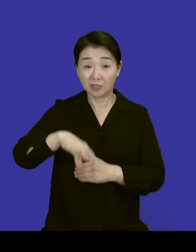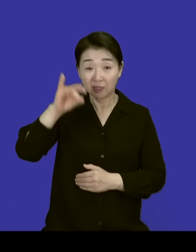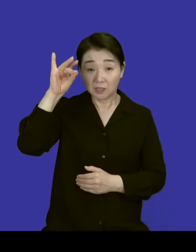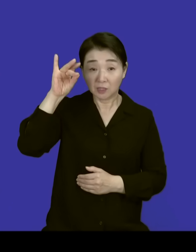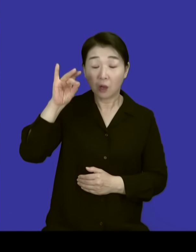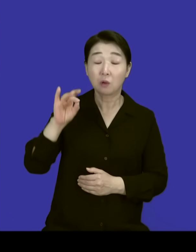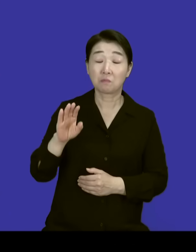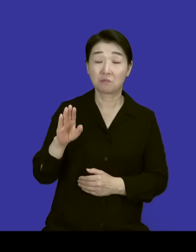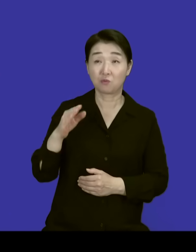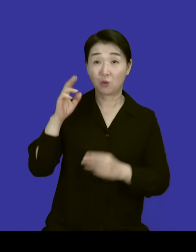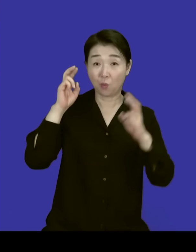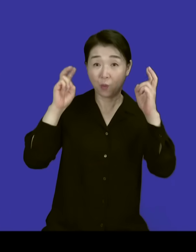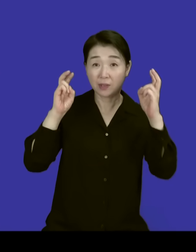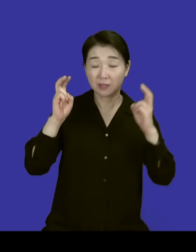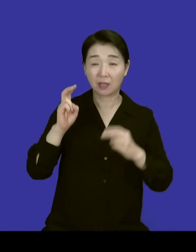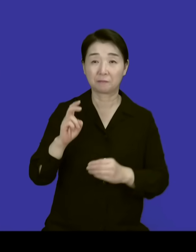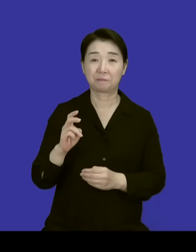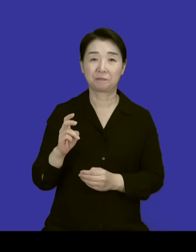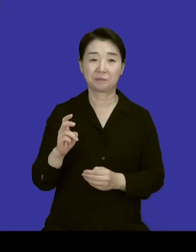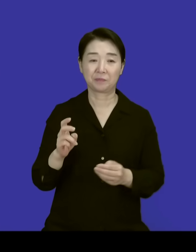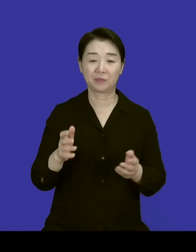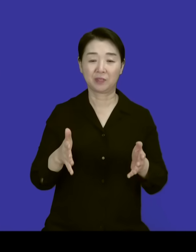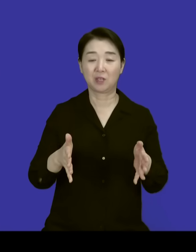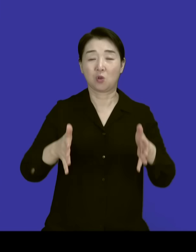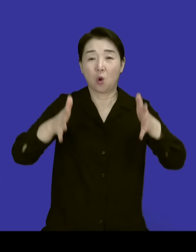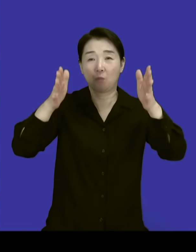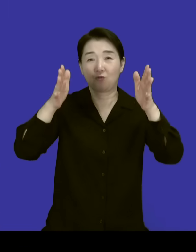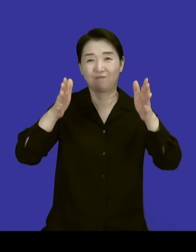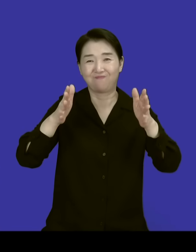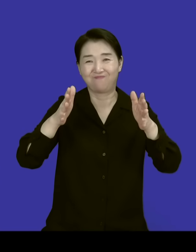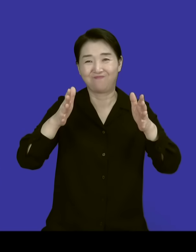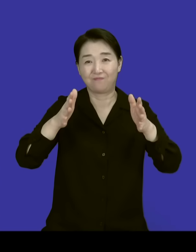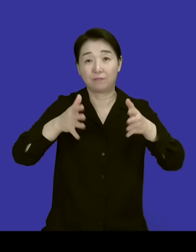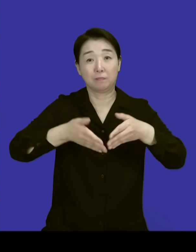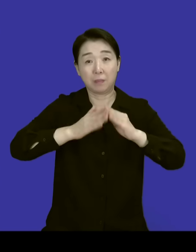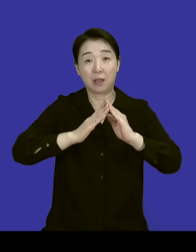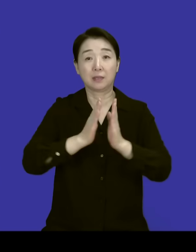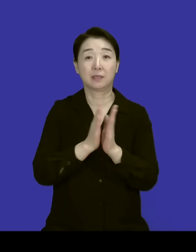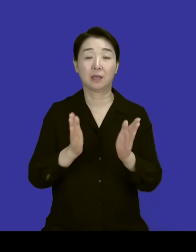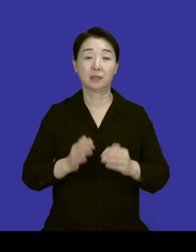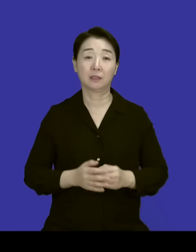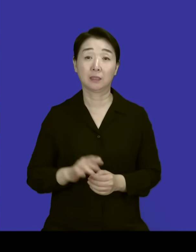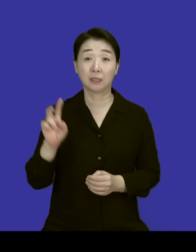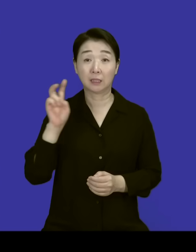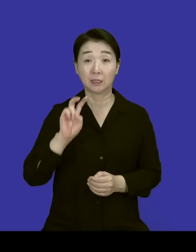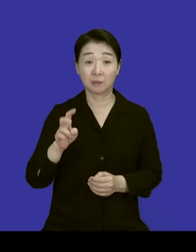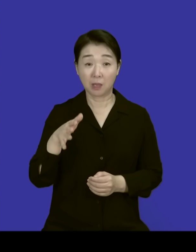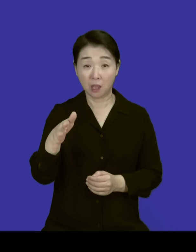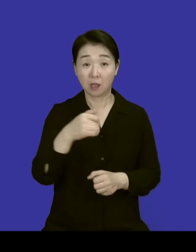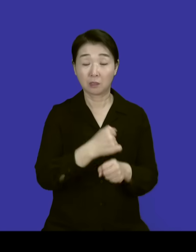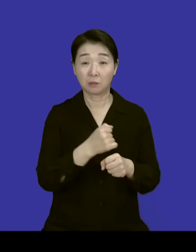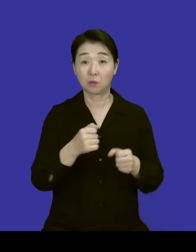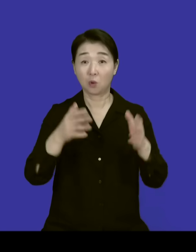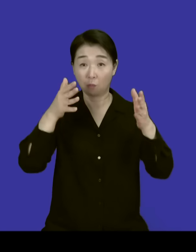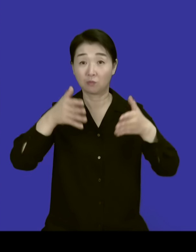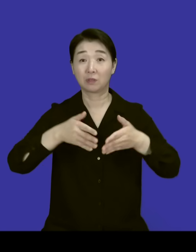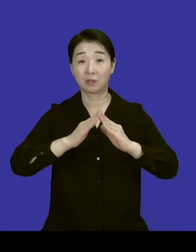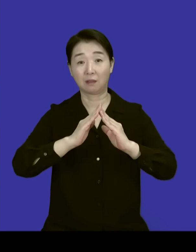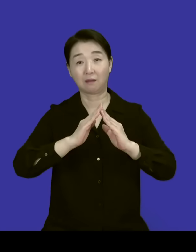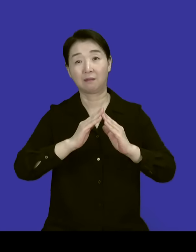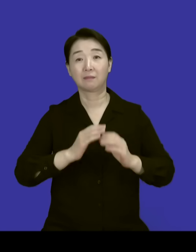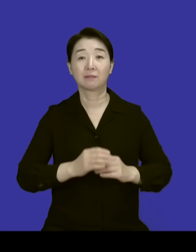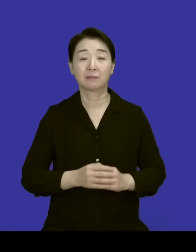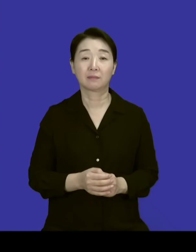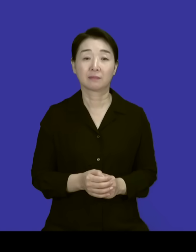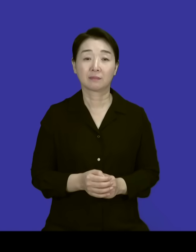브레이브 엔터테인먼트에 네. 건물을 4억을 이제 올리기 제가 시작한 거죠. 예. 음악을 해서 이걸 올렸잖아요. 예. 멋있다.